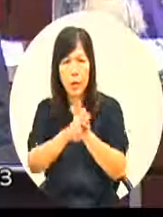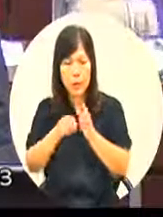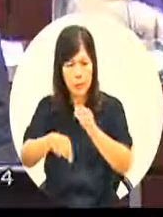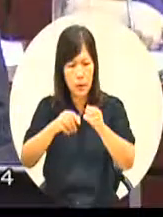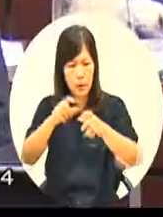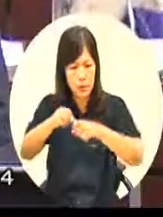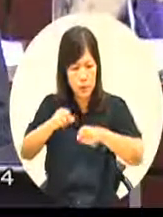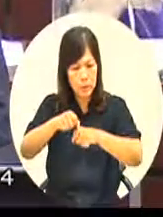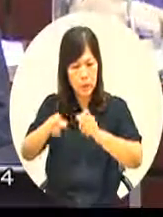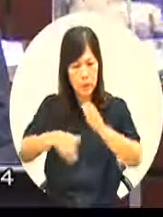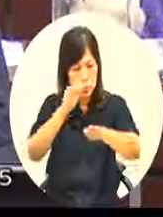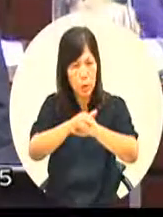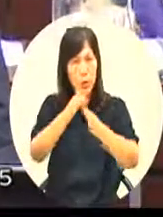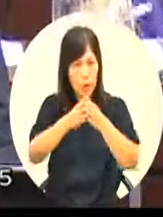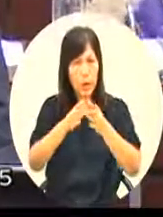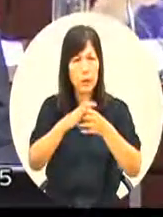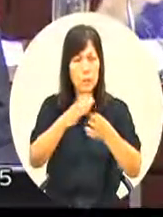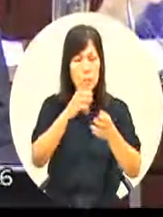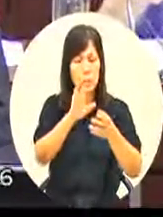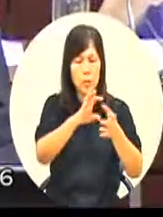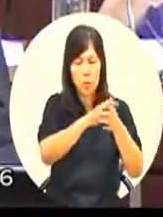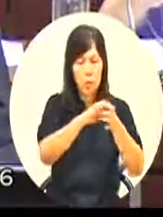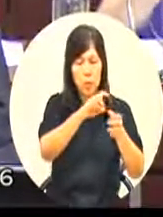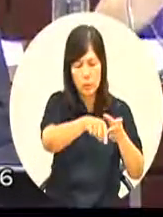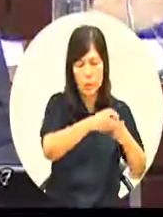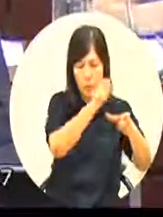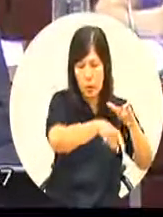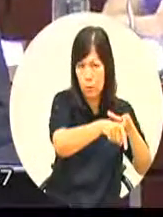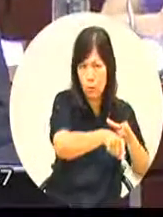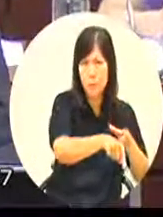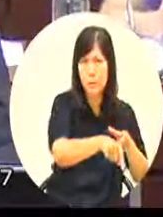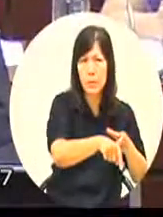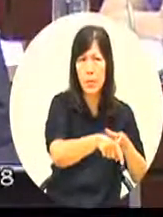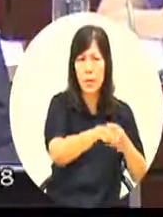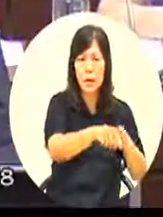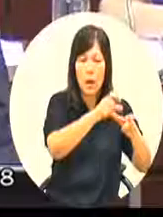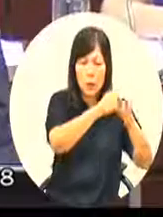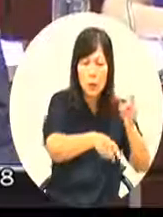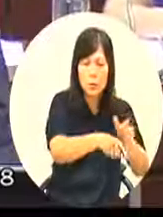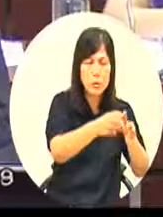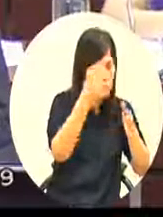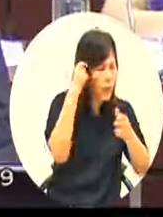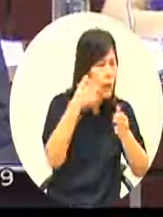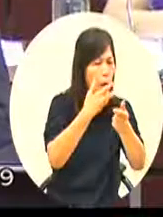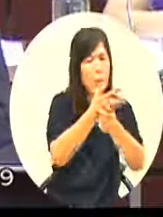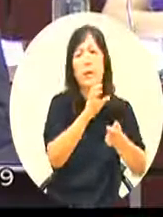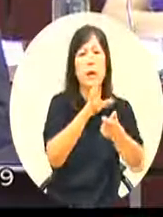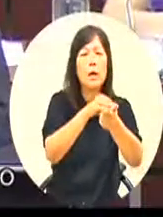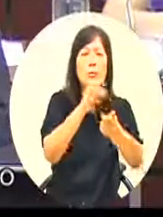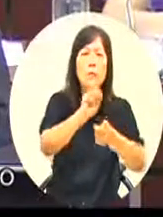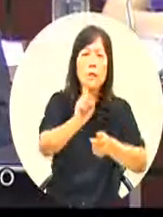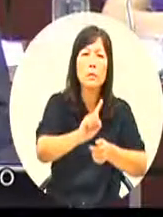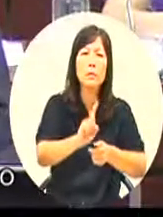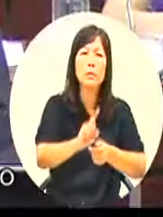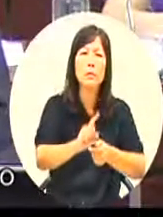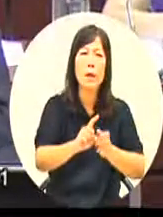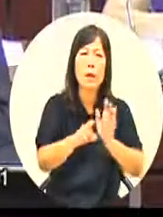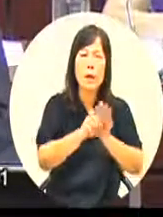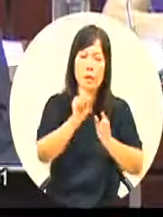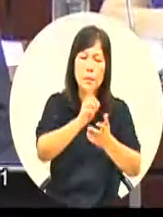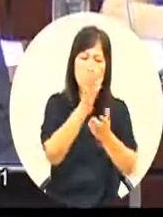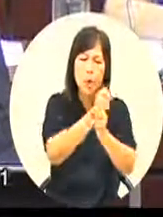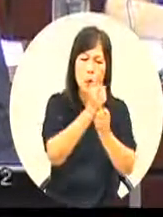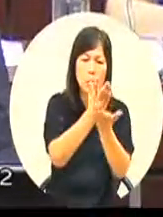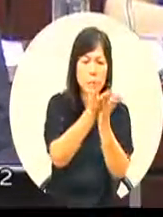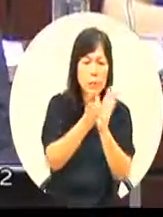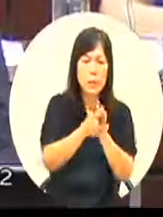我的认为关键点是业界了，业界到底要释放出什么样的学习训练机会，那是哪一个行业是什